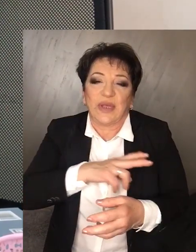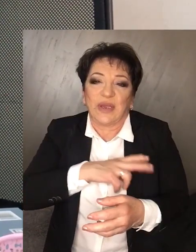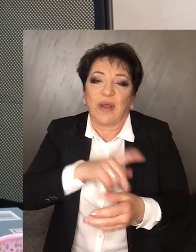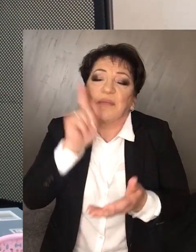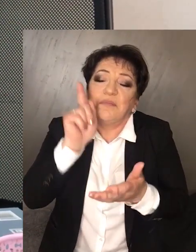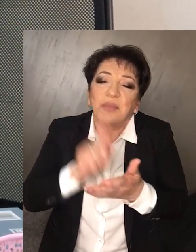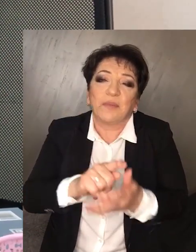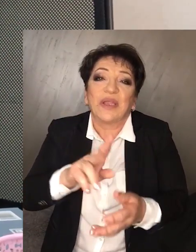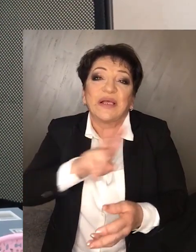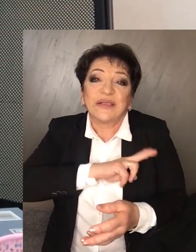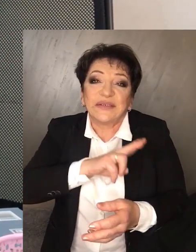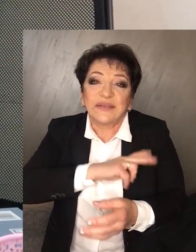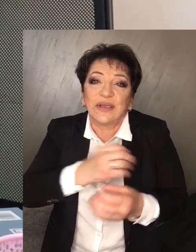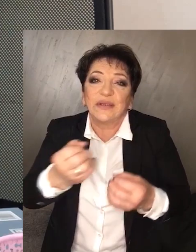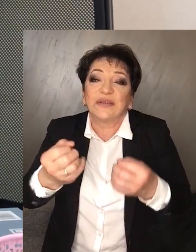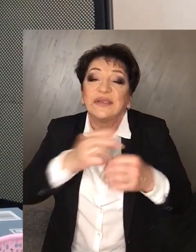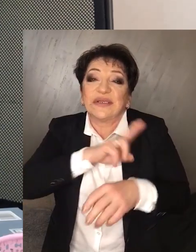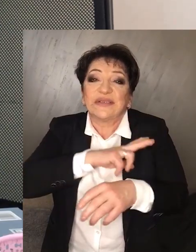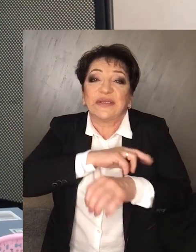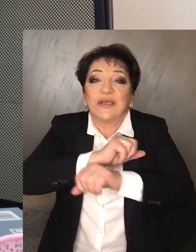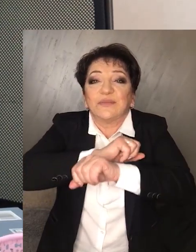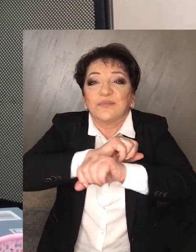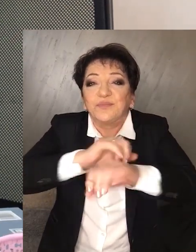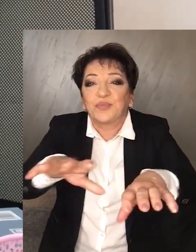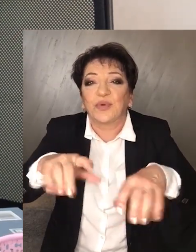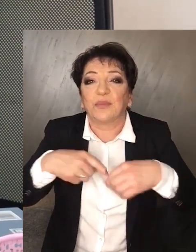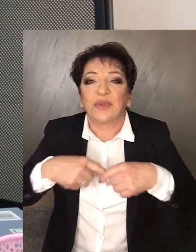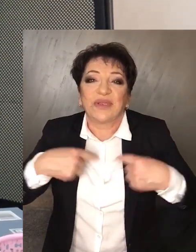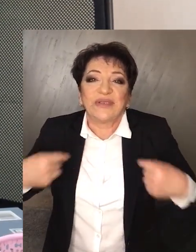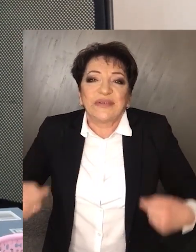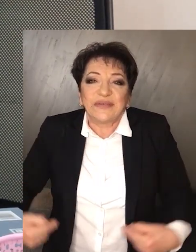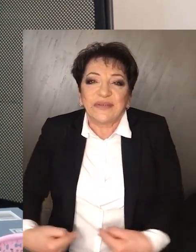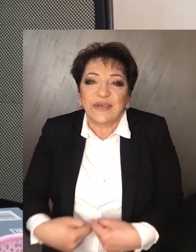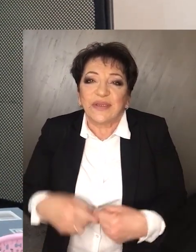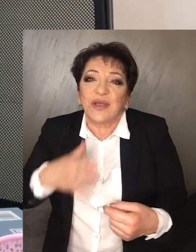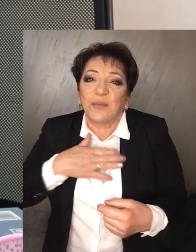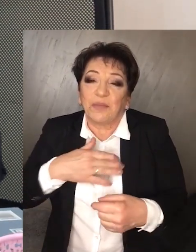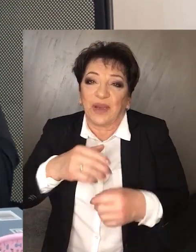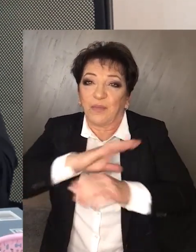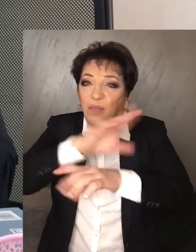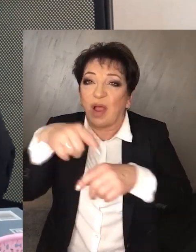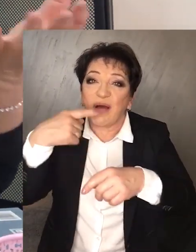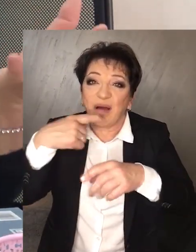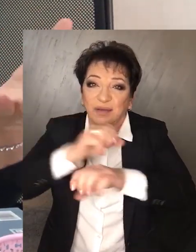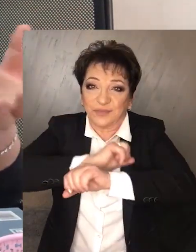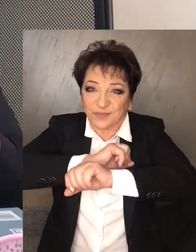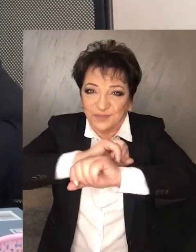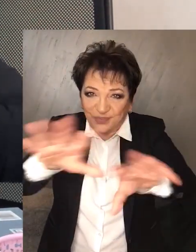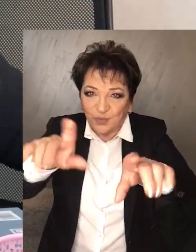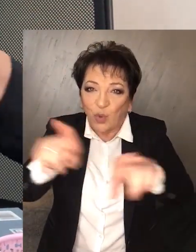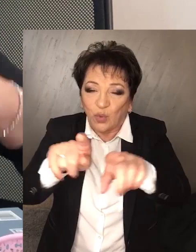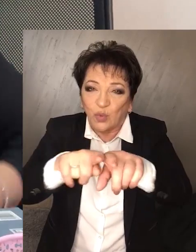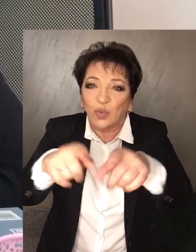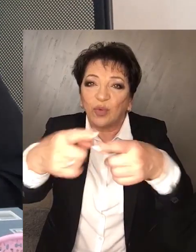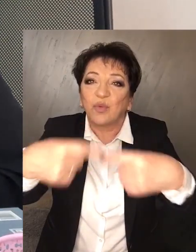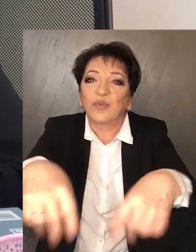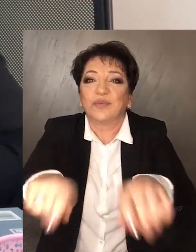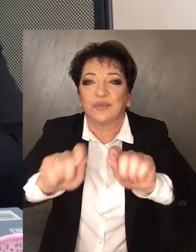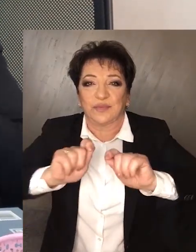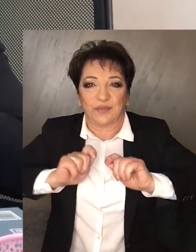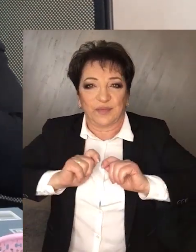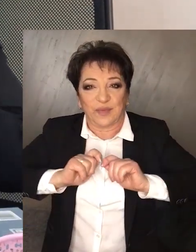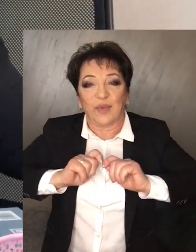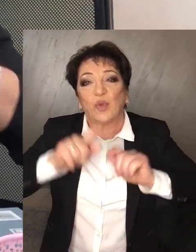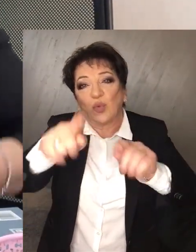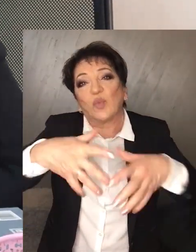սեր փնտրեք, այն ինչի մեջ սիրով կնայեք, ինքը շուտ կգա ձեզ սիրով կնայի, մեր աշխարհը ձեզ սիրով է նայում, մի հատ մեծ սրտիկ